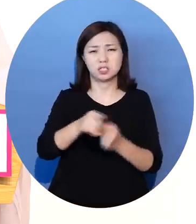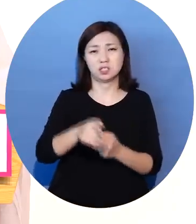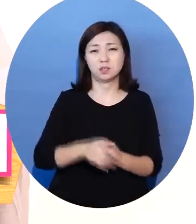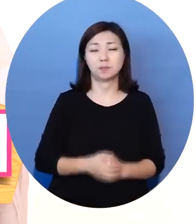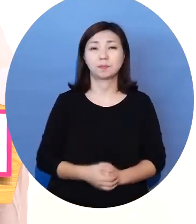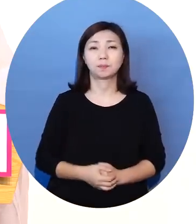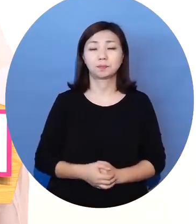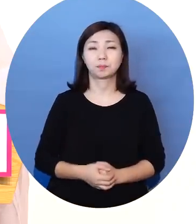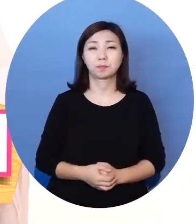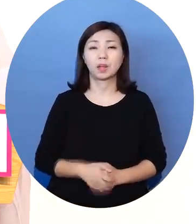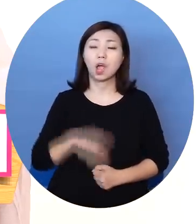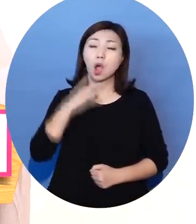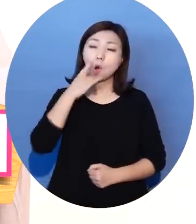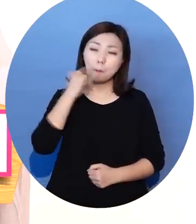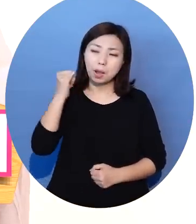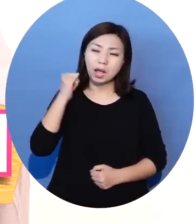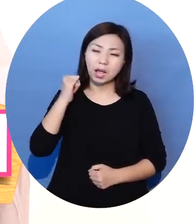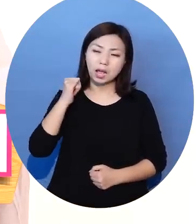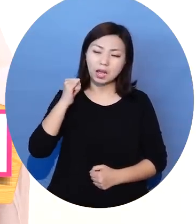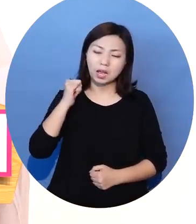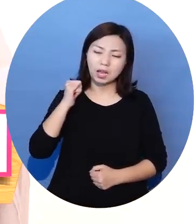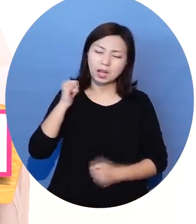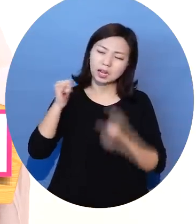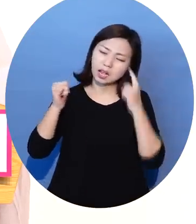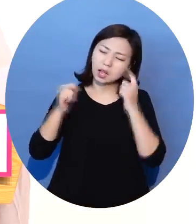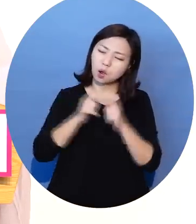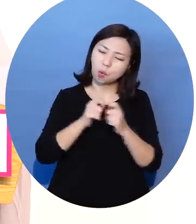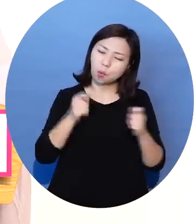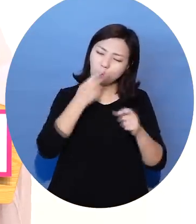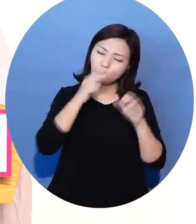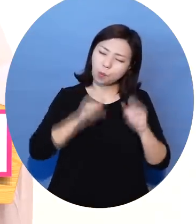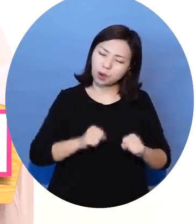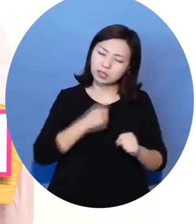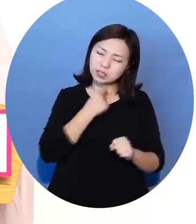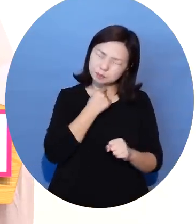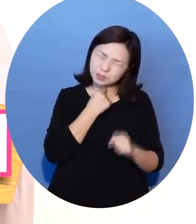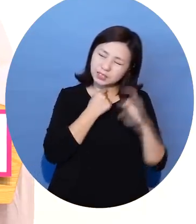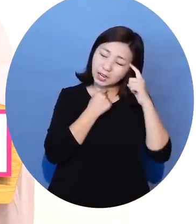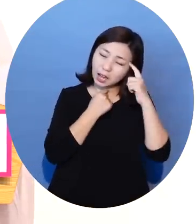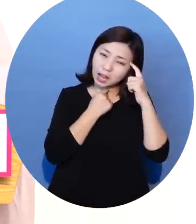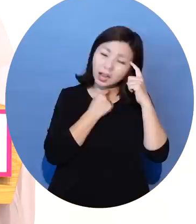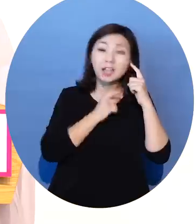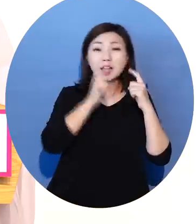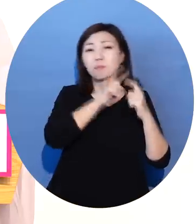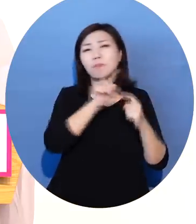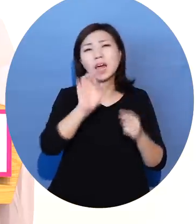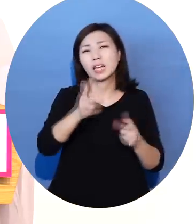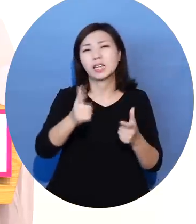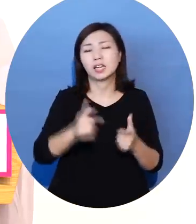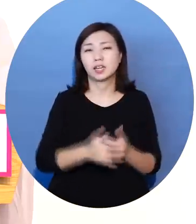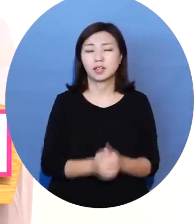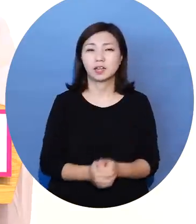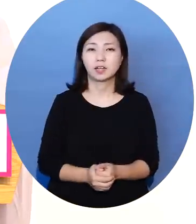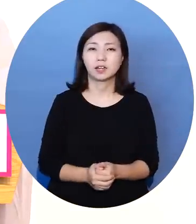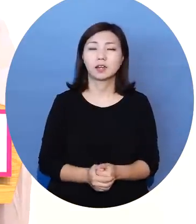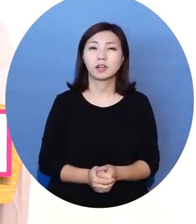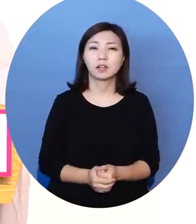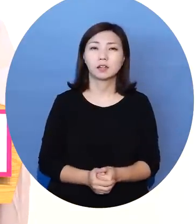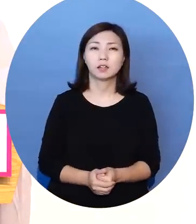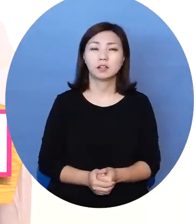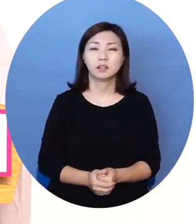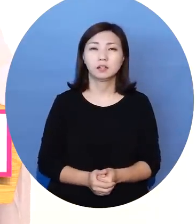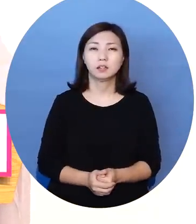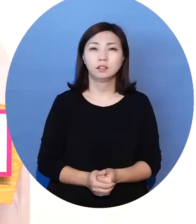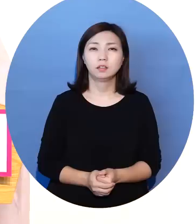그럼 물론 이제 어머니가 자기 생각에 오래 사셨으면 좋겠다. 그 마음이 나쁘다는 게 아니라 이제 그렇게 다시